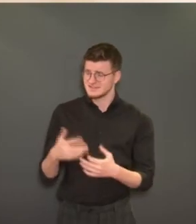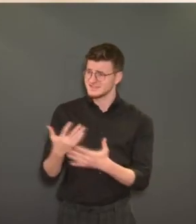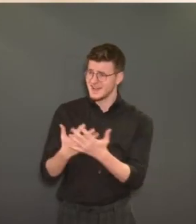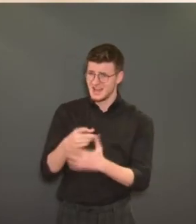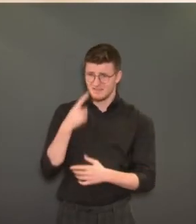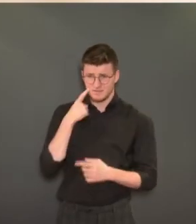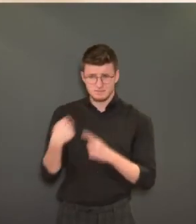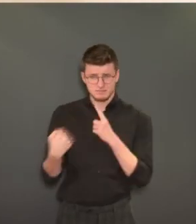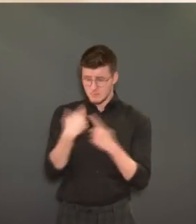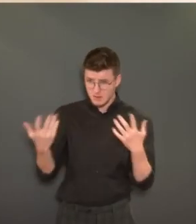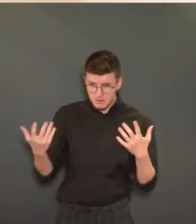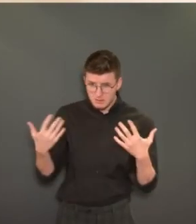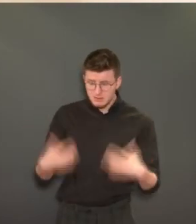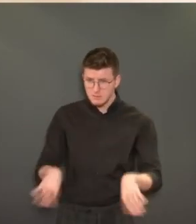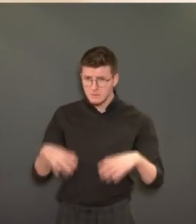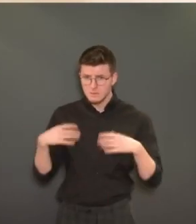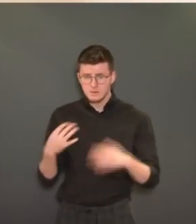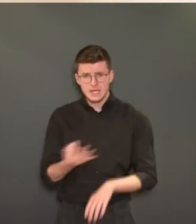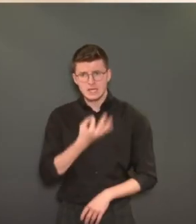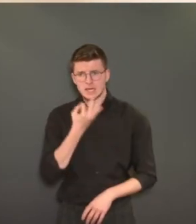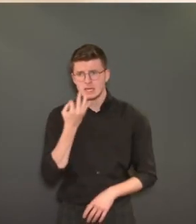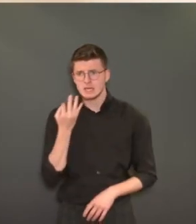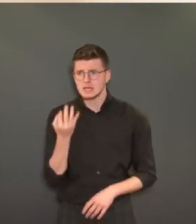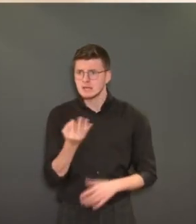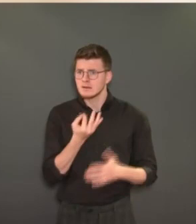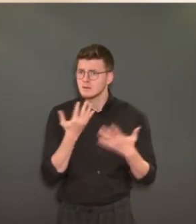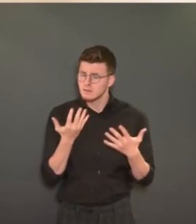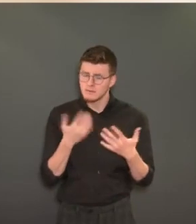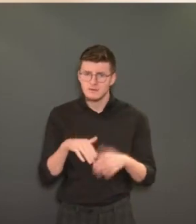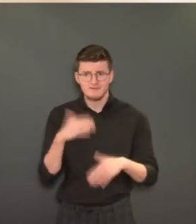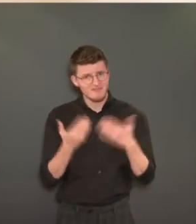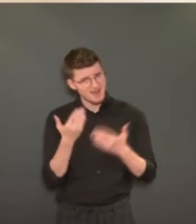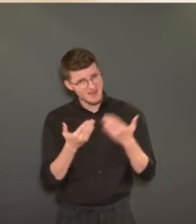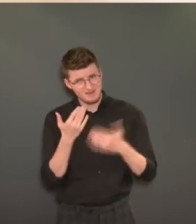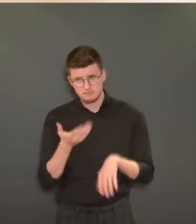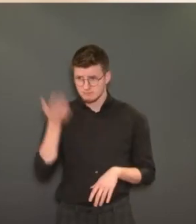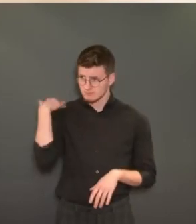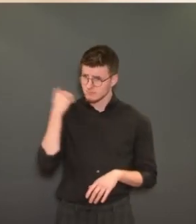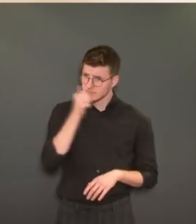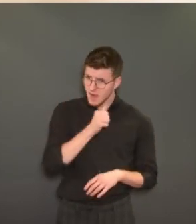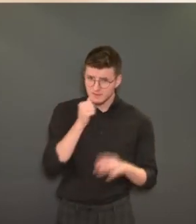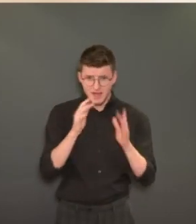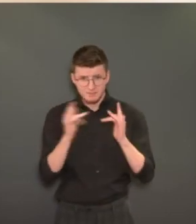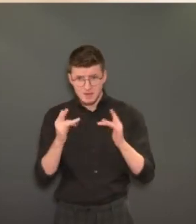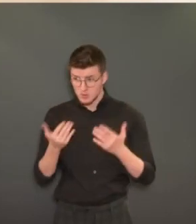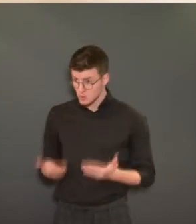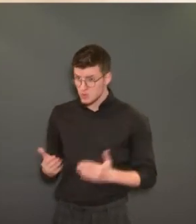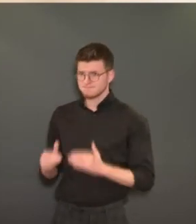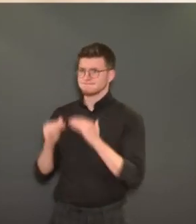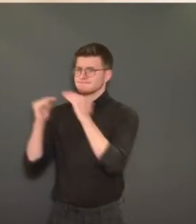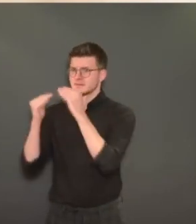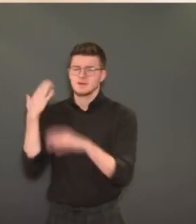Les chiffres sont alarmants et les chiffres sont supérieurs à ceux de mars et